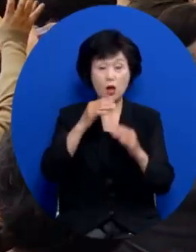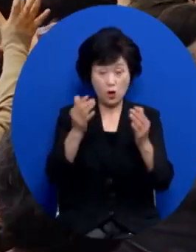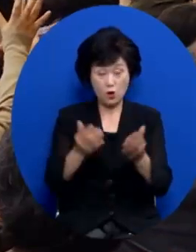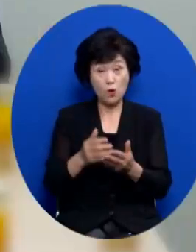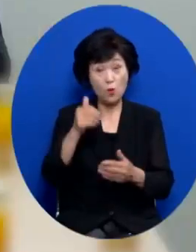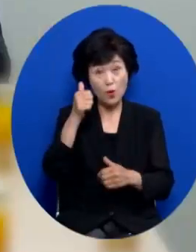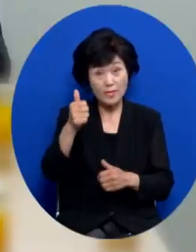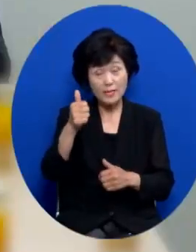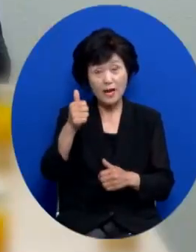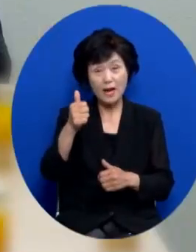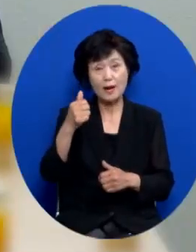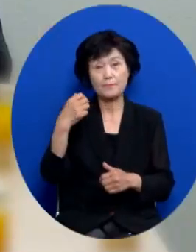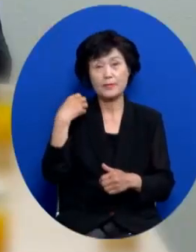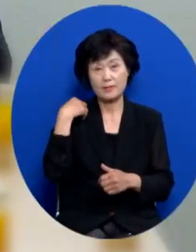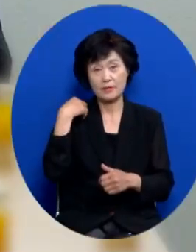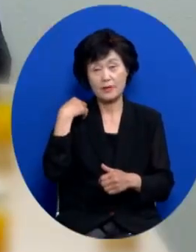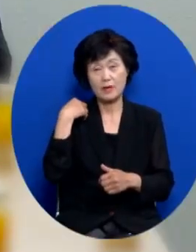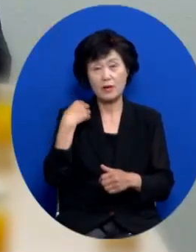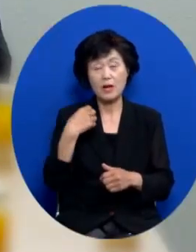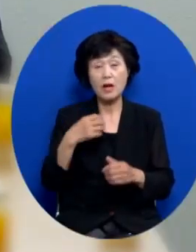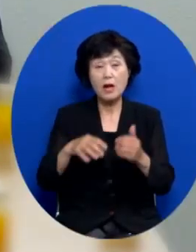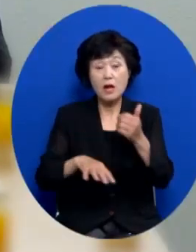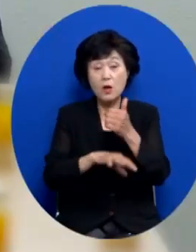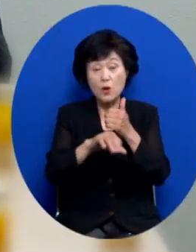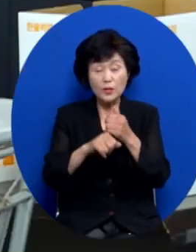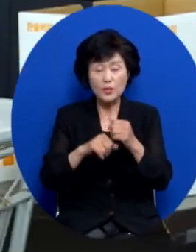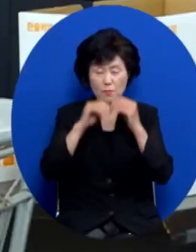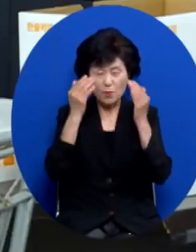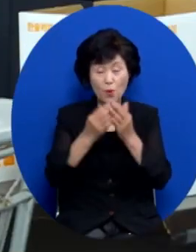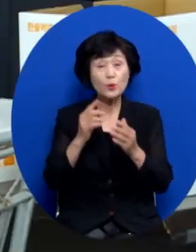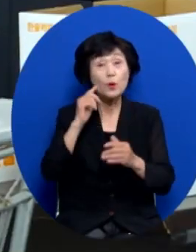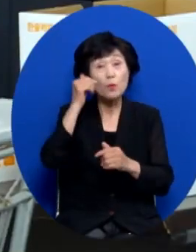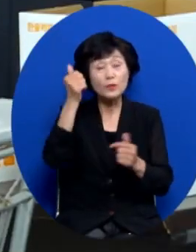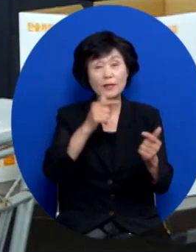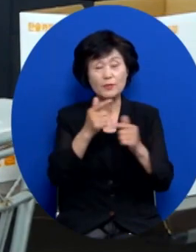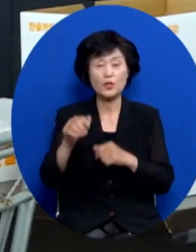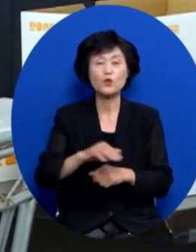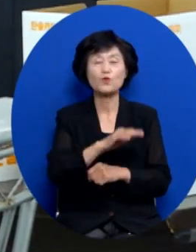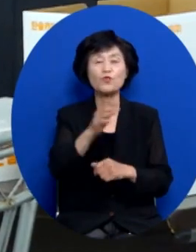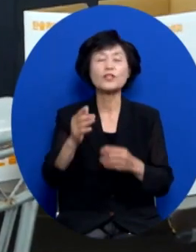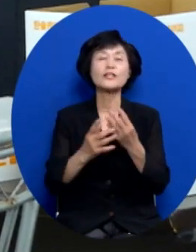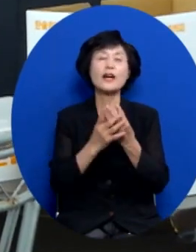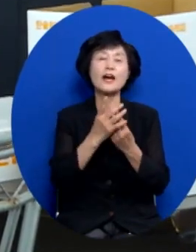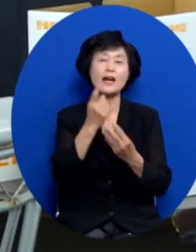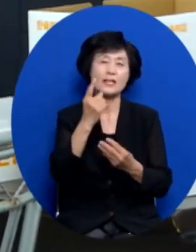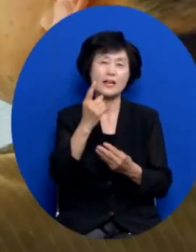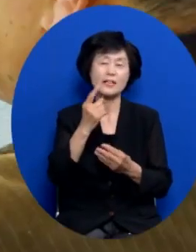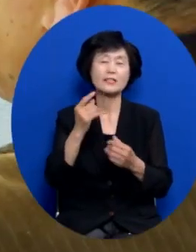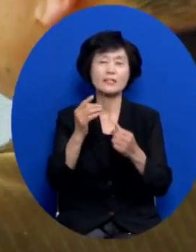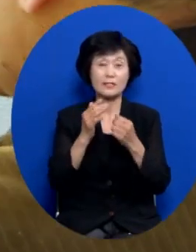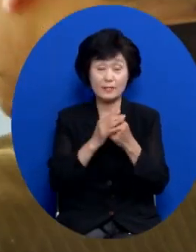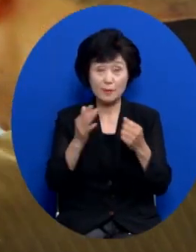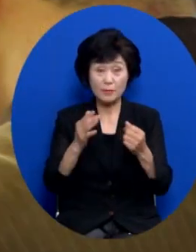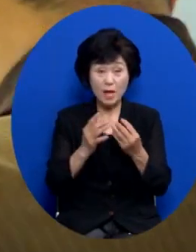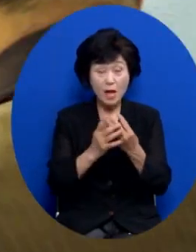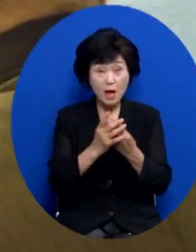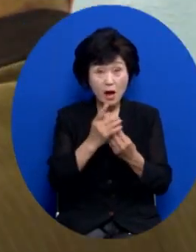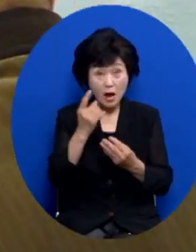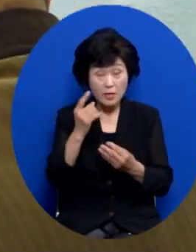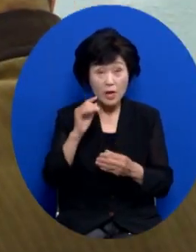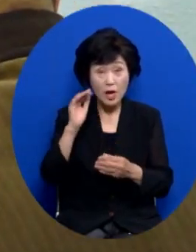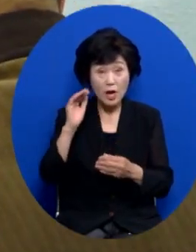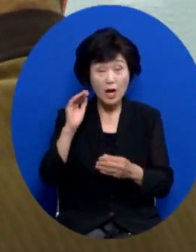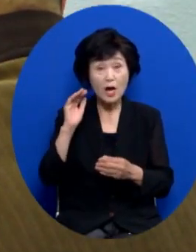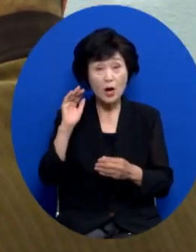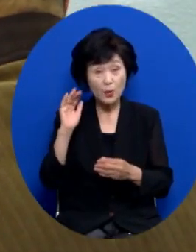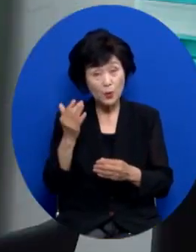연합회 소속된 모든 목사님들한테 우리는 하나입니다. 우리는 하나입니다. 우리가 하나이기 때문에 하나로서 뭉치면